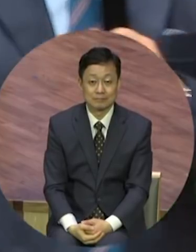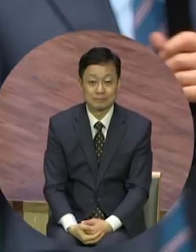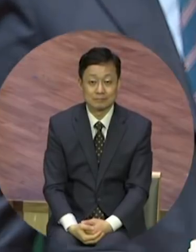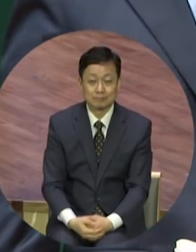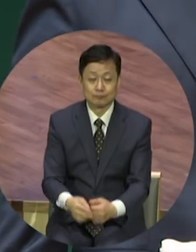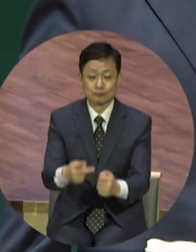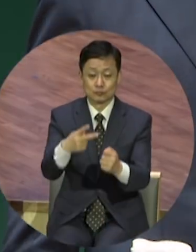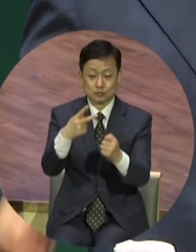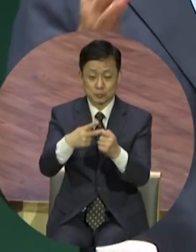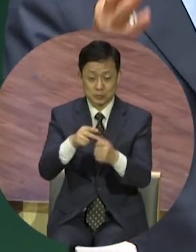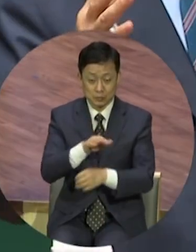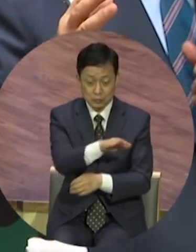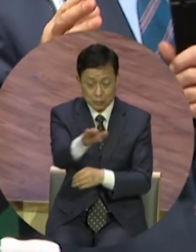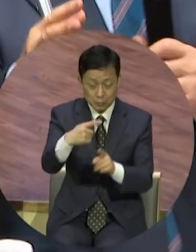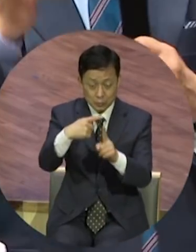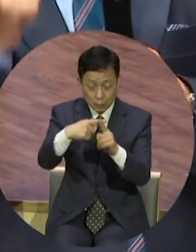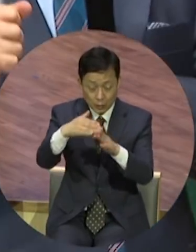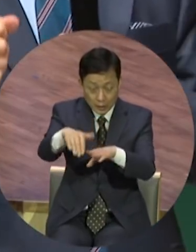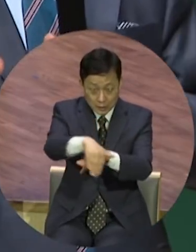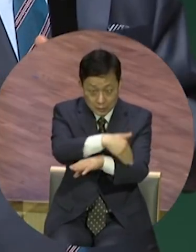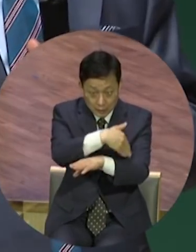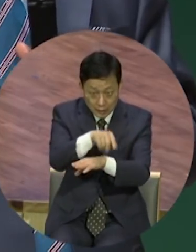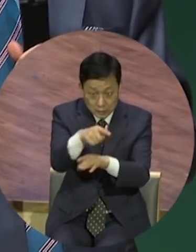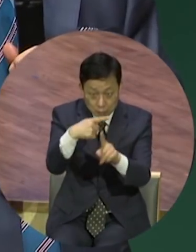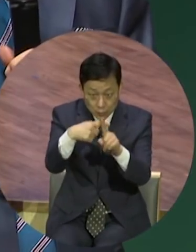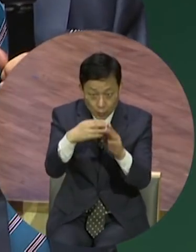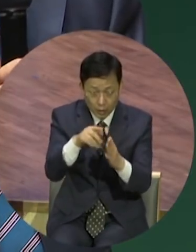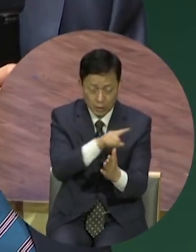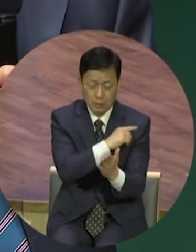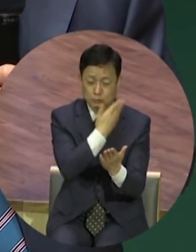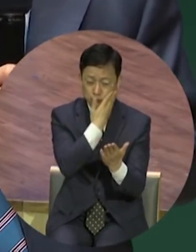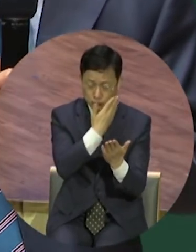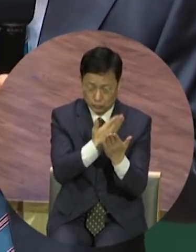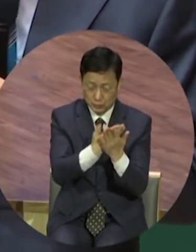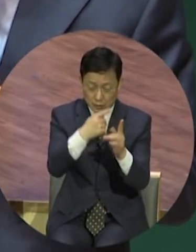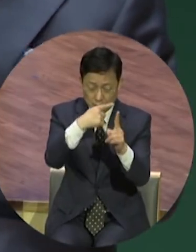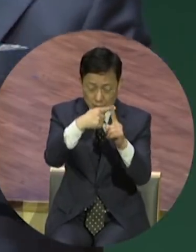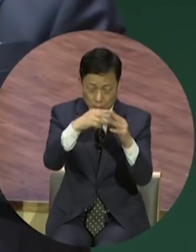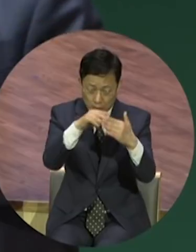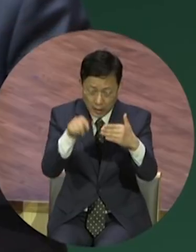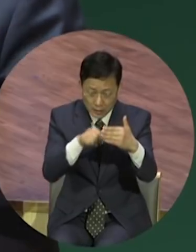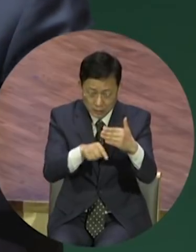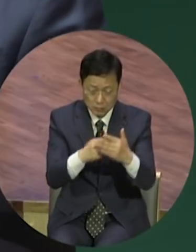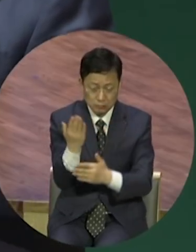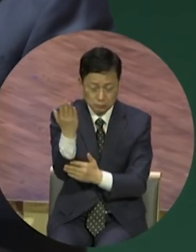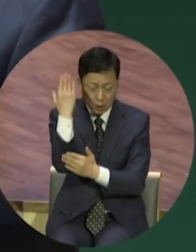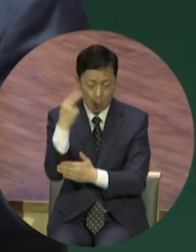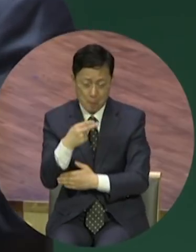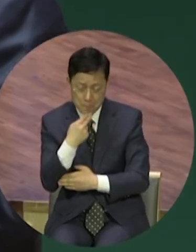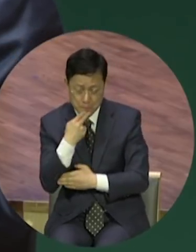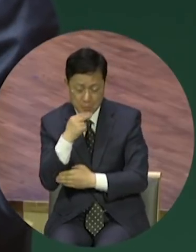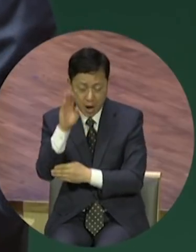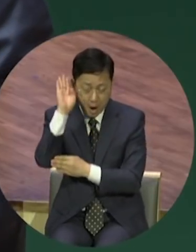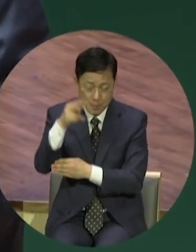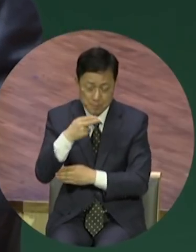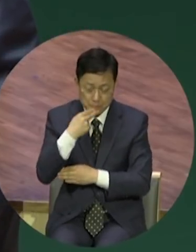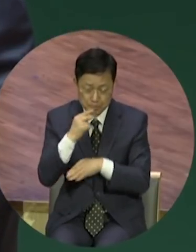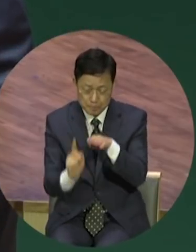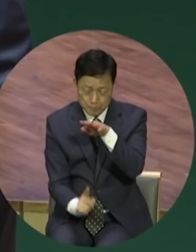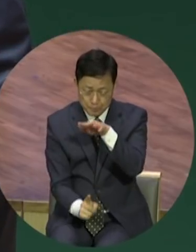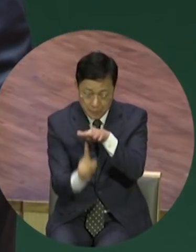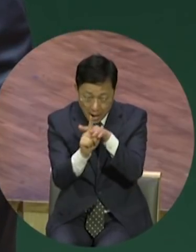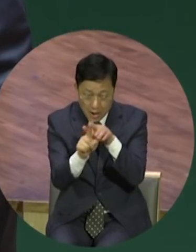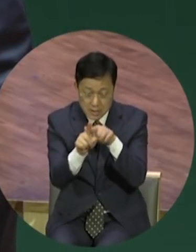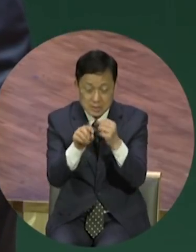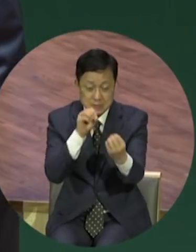가장 중요한 교회 아닙니까? 여기서 이걸 전무후무를 찾아야 되는 겁니다. God has given to us something that is very important. It is the church, and from inside of that, we must seek out